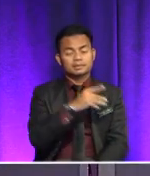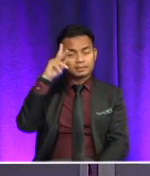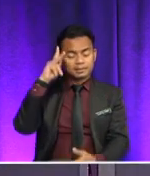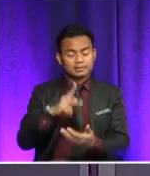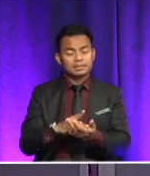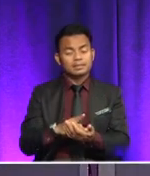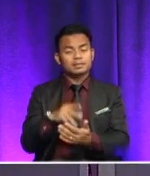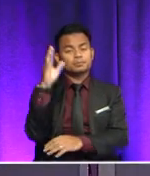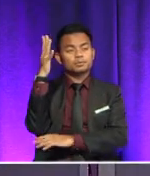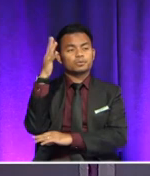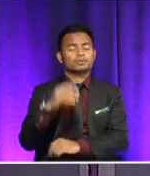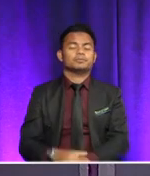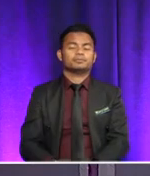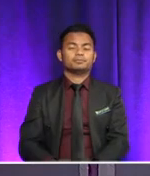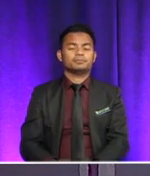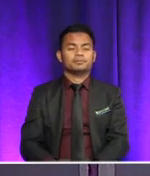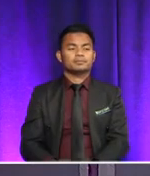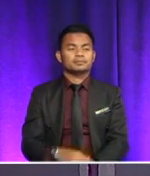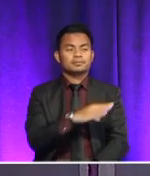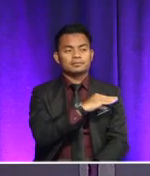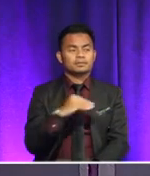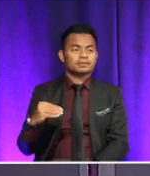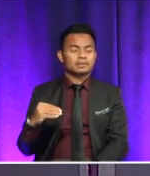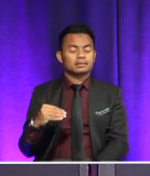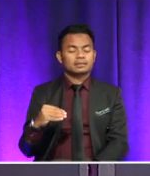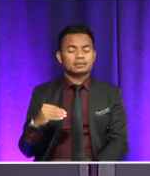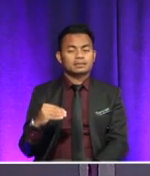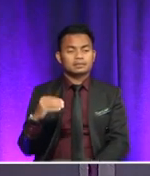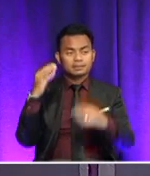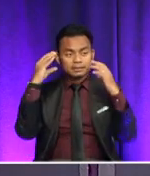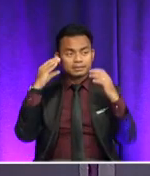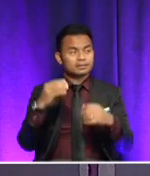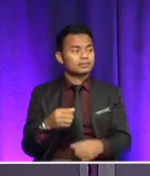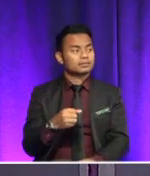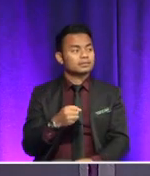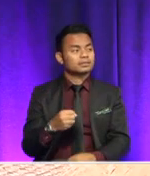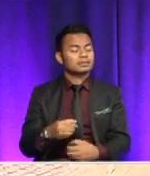jadi dan saya serahkan kepada Ivan untuk